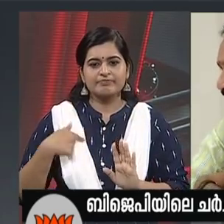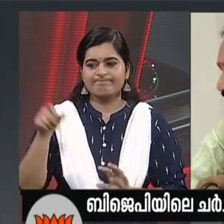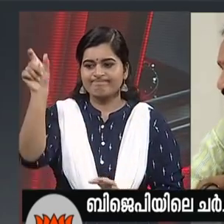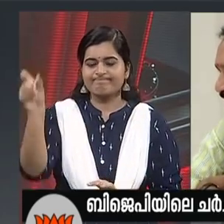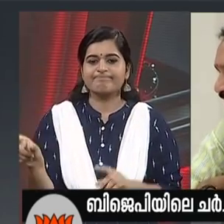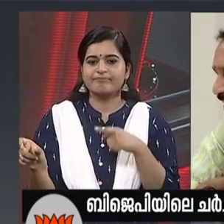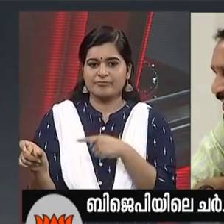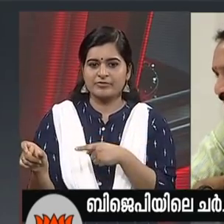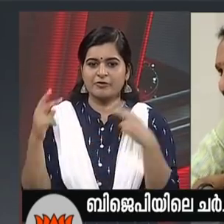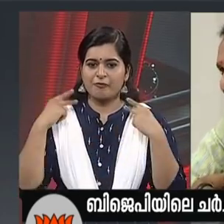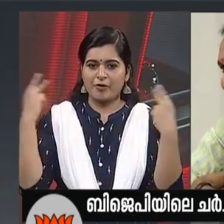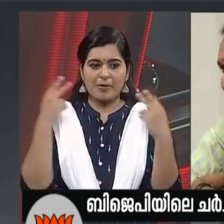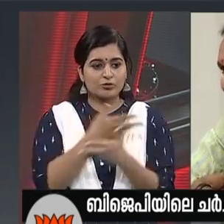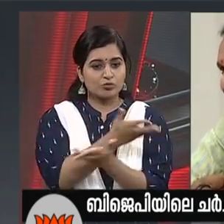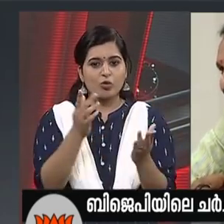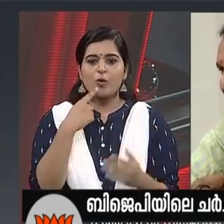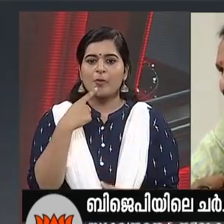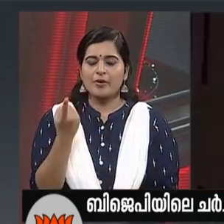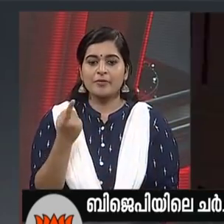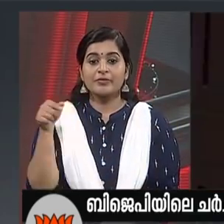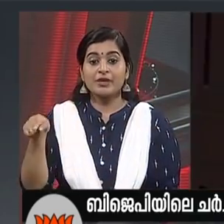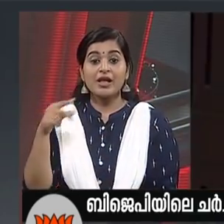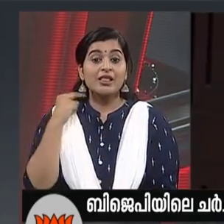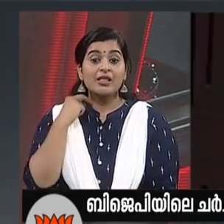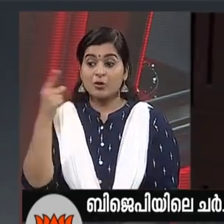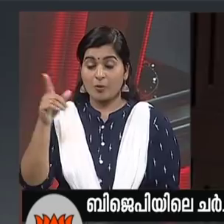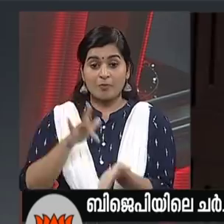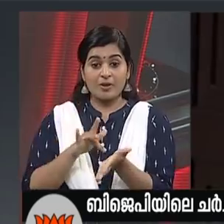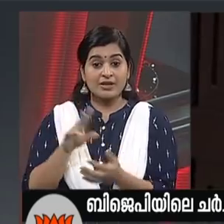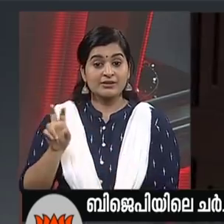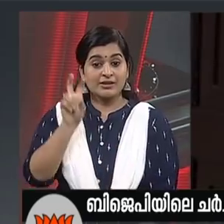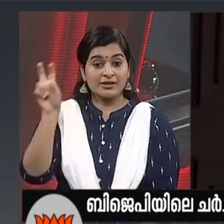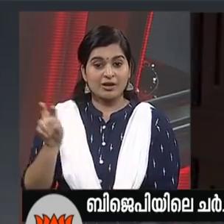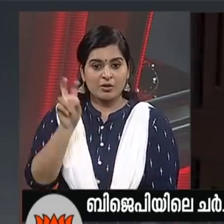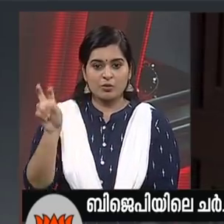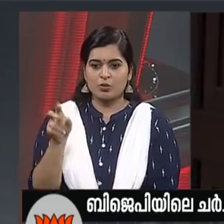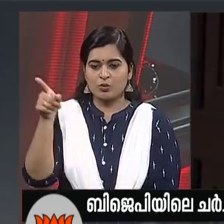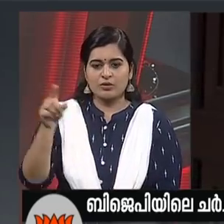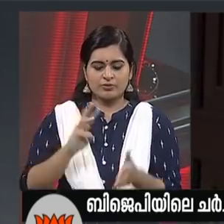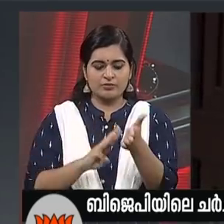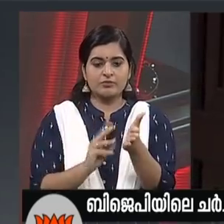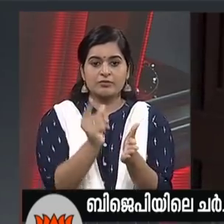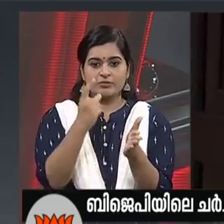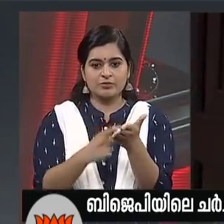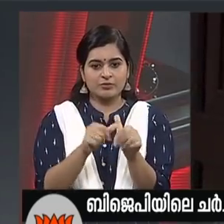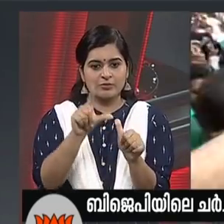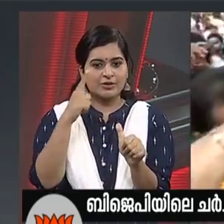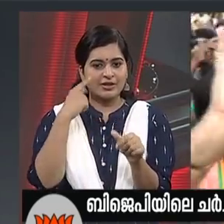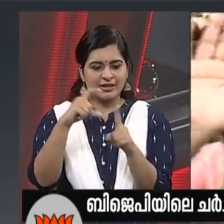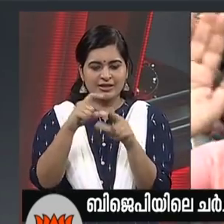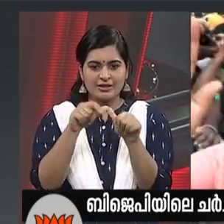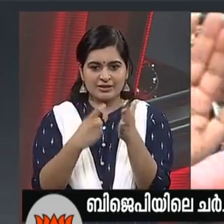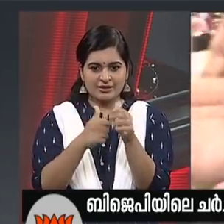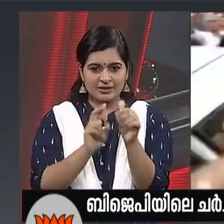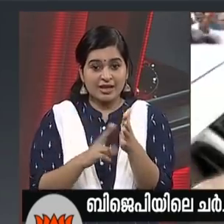ഒന്നാം പേരായെത്തിയത് സുരേന്ദ്രൻ. കഴക്കൂട്ടത്ത് കേന്ദ്ര സഹമന്ത്രി V. മുരളീധരൻ വീണ്ടും വരണമെന്ന് തിരുവനന്തപുരം ജില്ലാ ഘടകത്തിന് അഭിപ്രായമുണ്ട്.